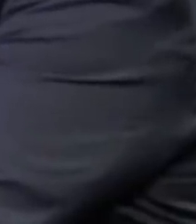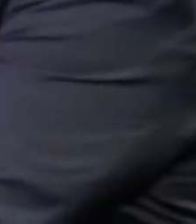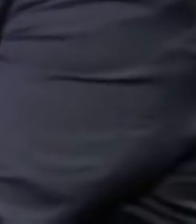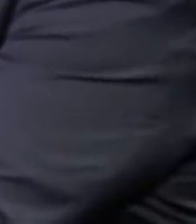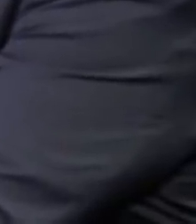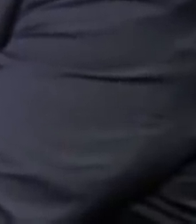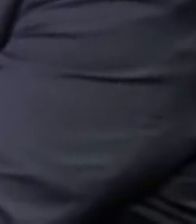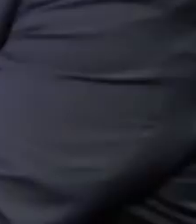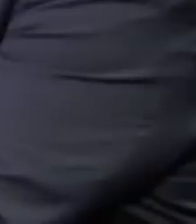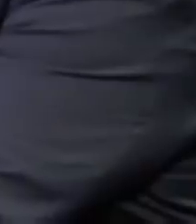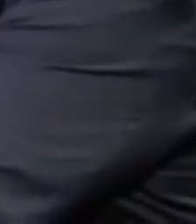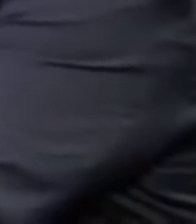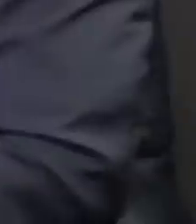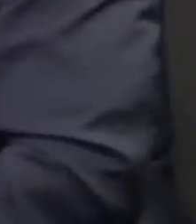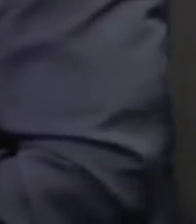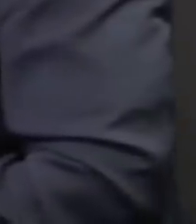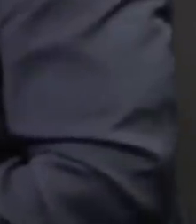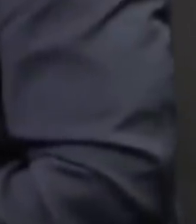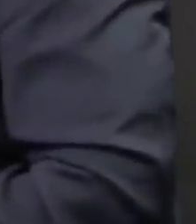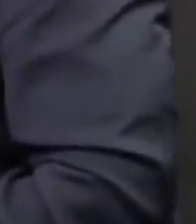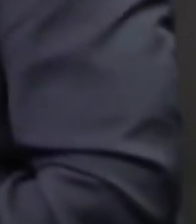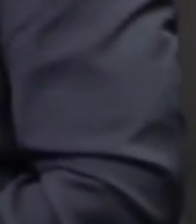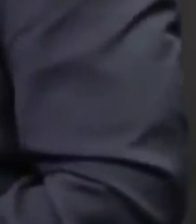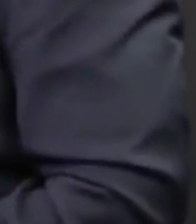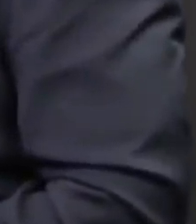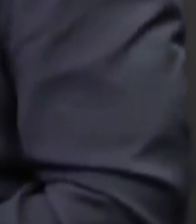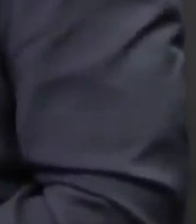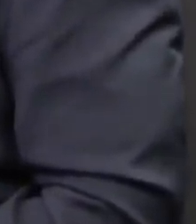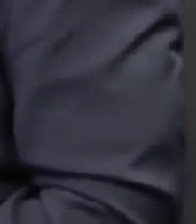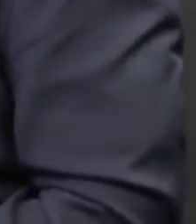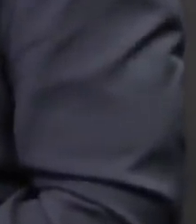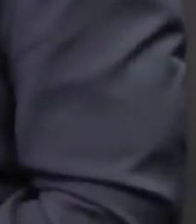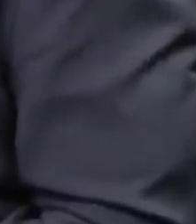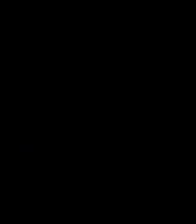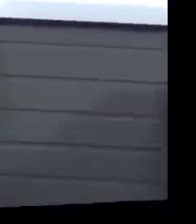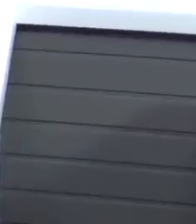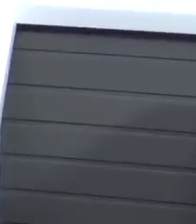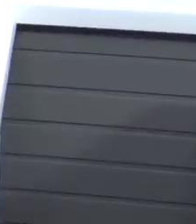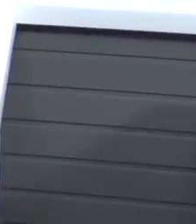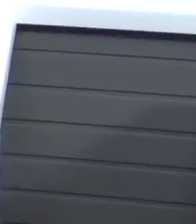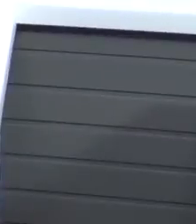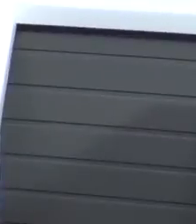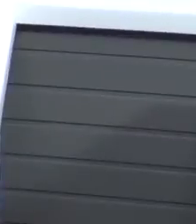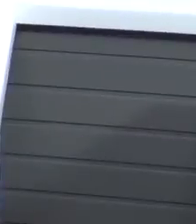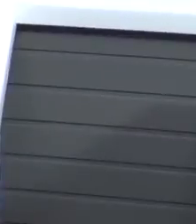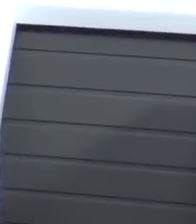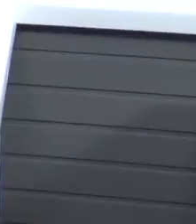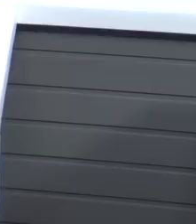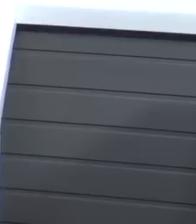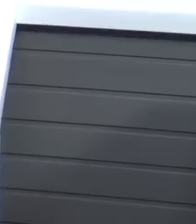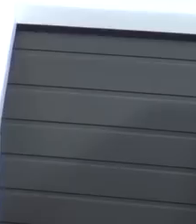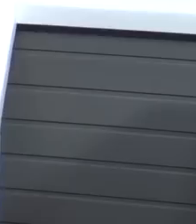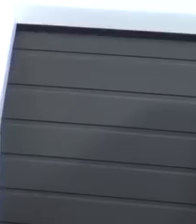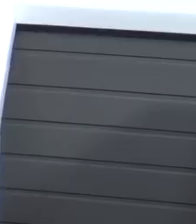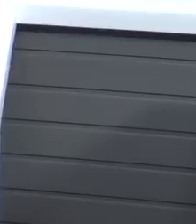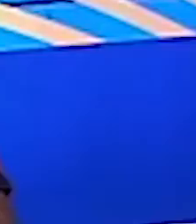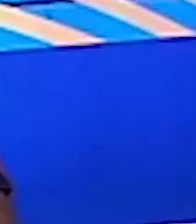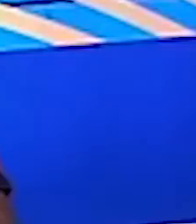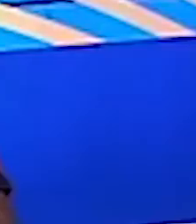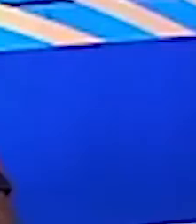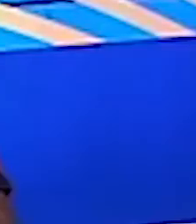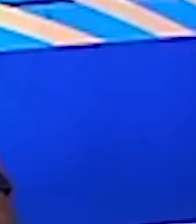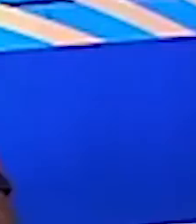naiwan ang nagmamadaling pasahero. Ngunit ang pagiging totoo ang ipinamalas, na ibalik ang mahagamit ganyan pera at